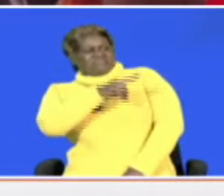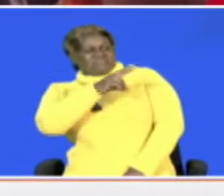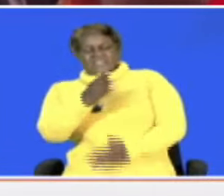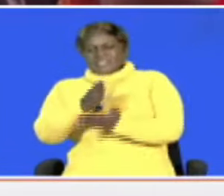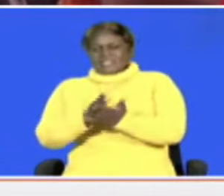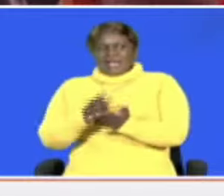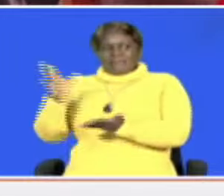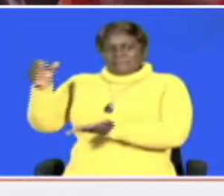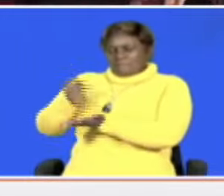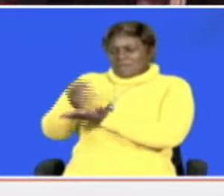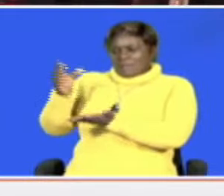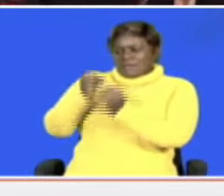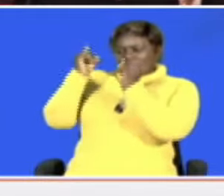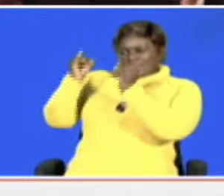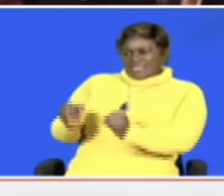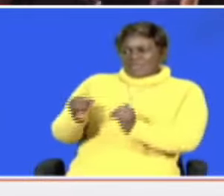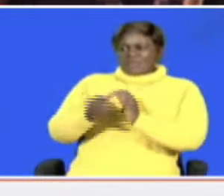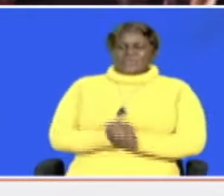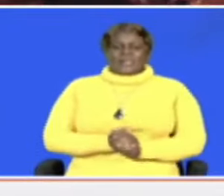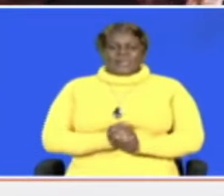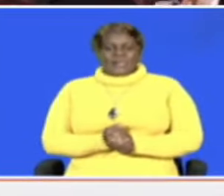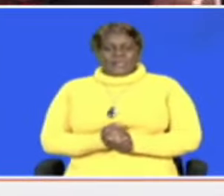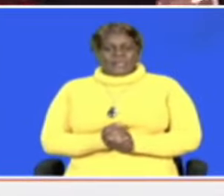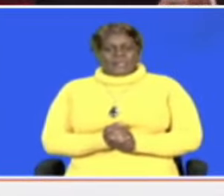ya wateule wapya.